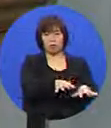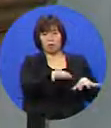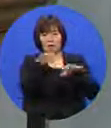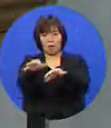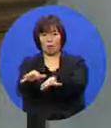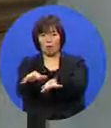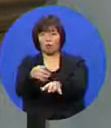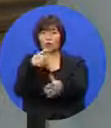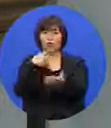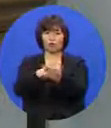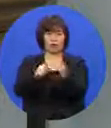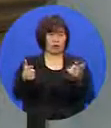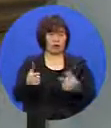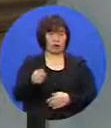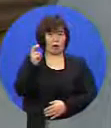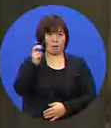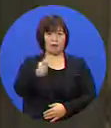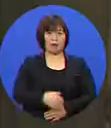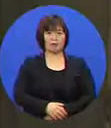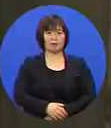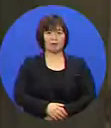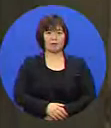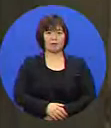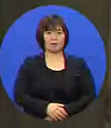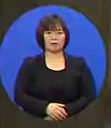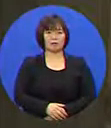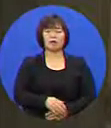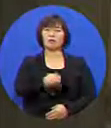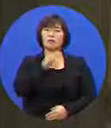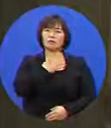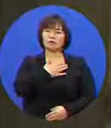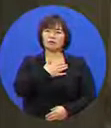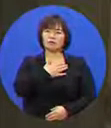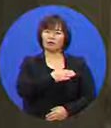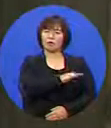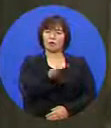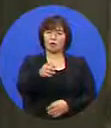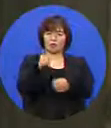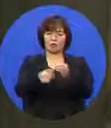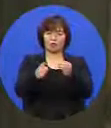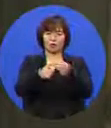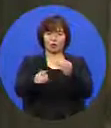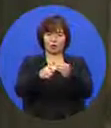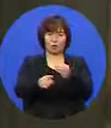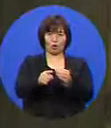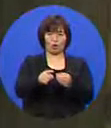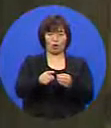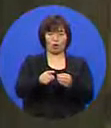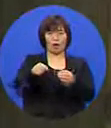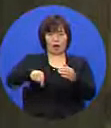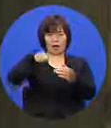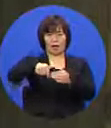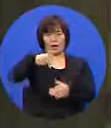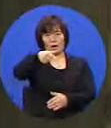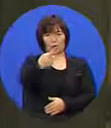않은 결정이었을 것 같아요. 네, 저희 불교 교리를 보면은